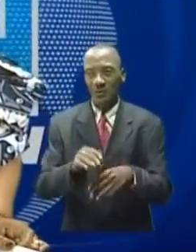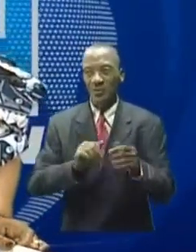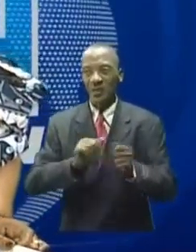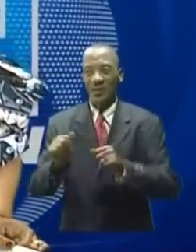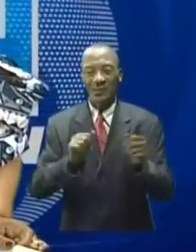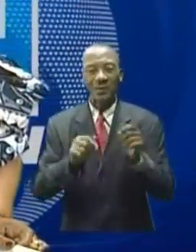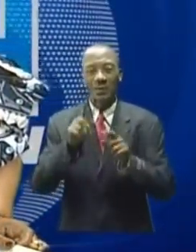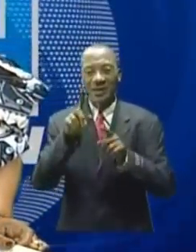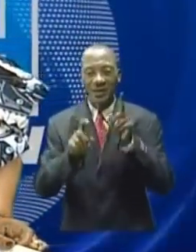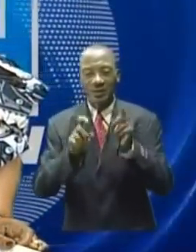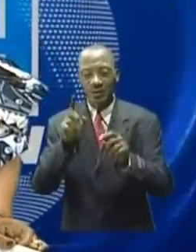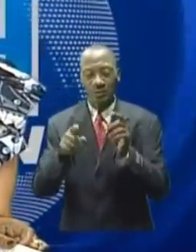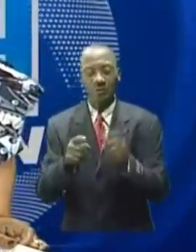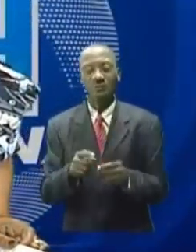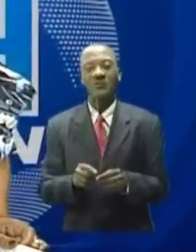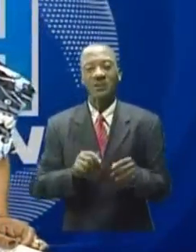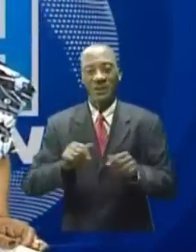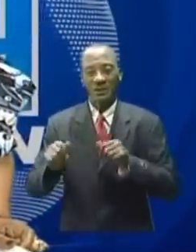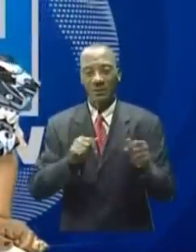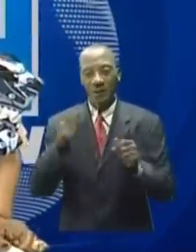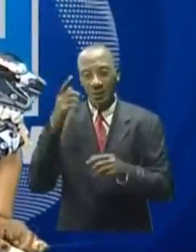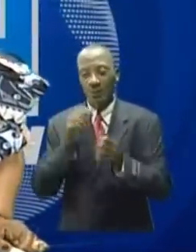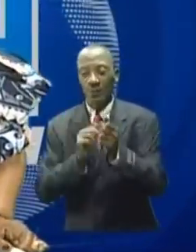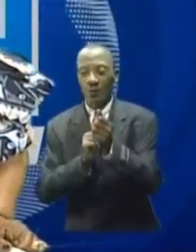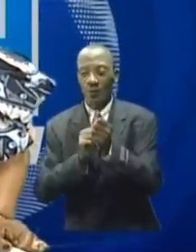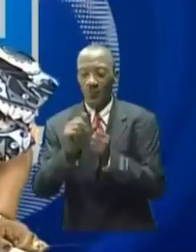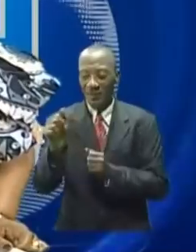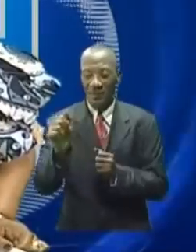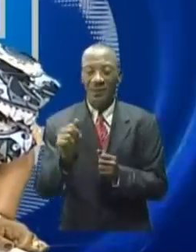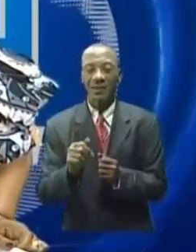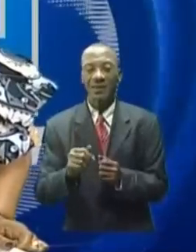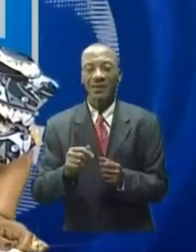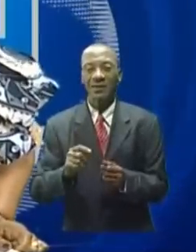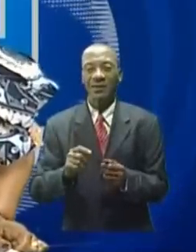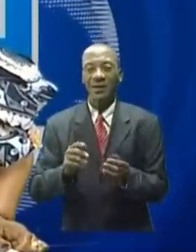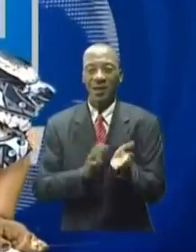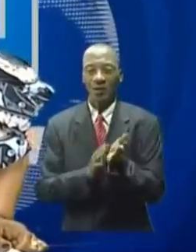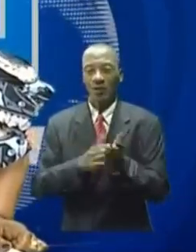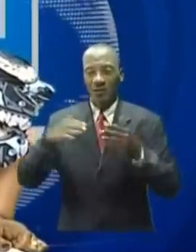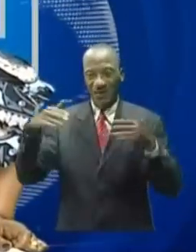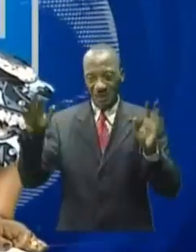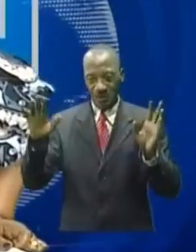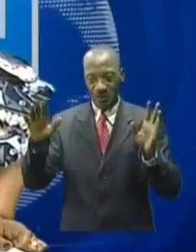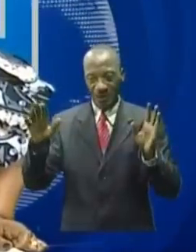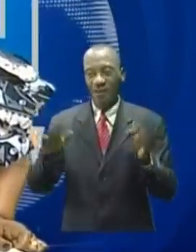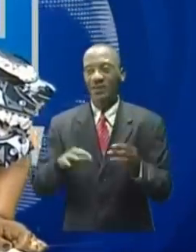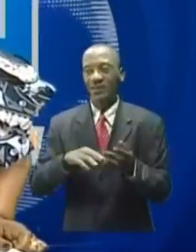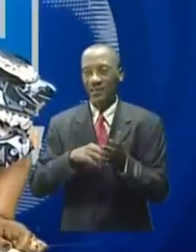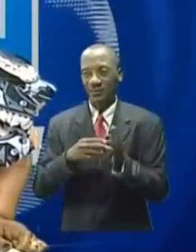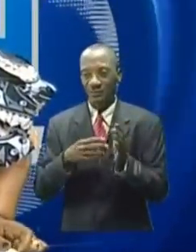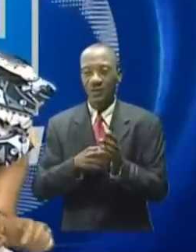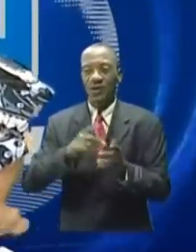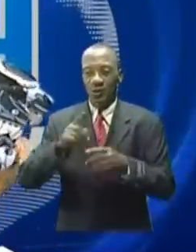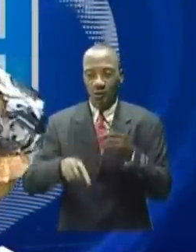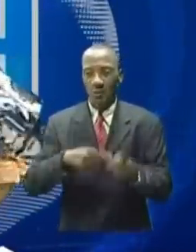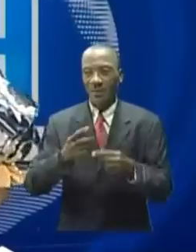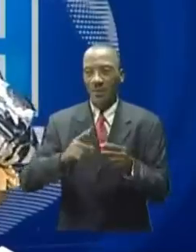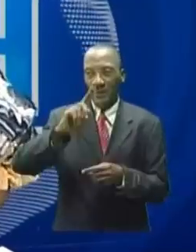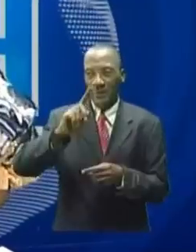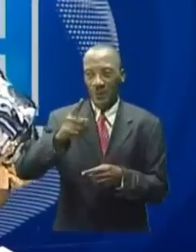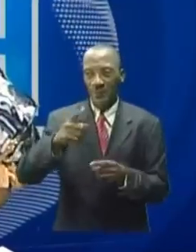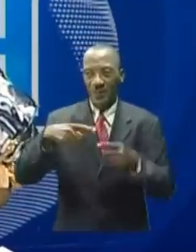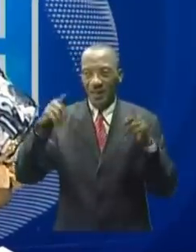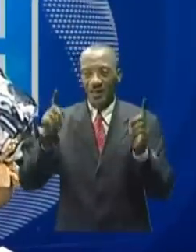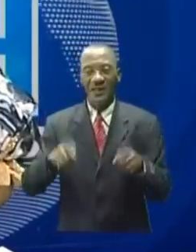de base de la République démocratique du Congo ont répondu présents à ce rendez-vous. Le test se déroule dans